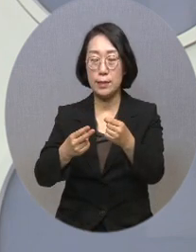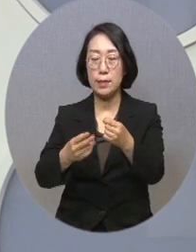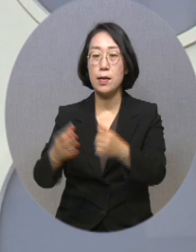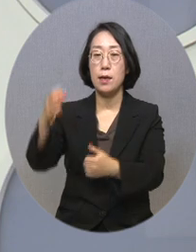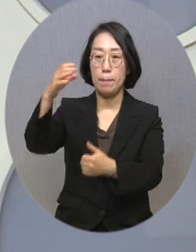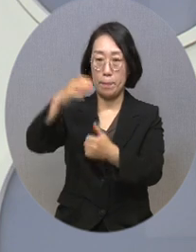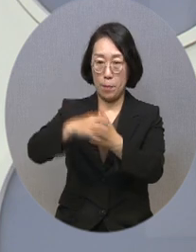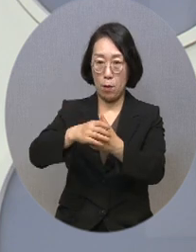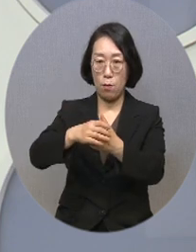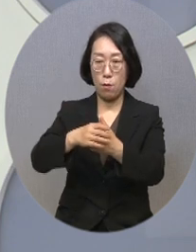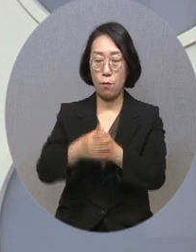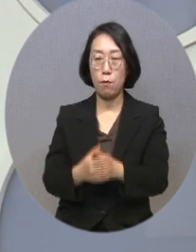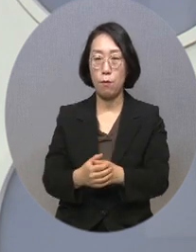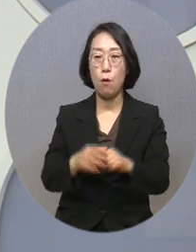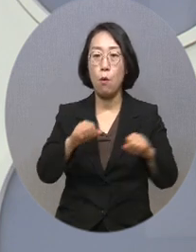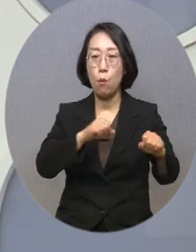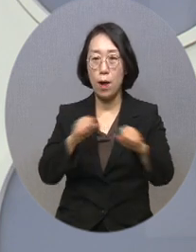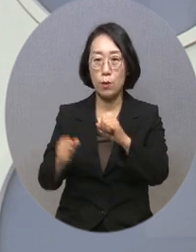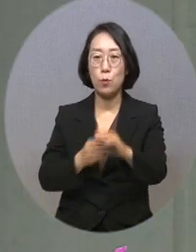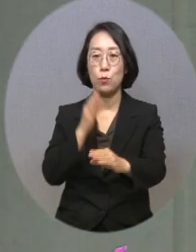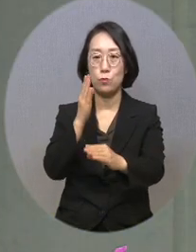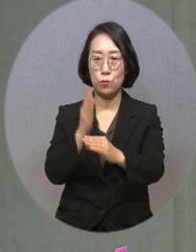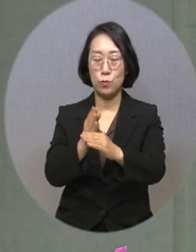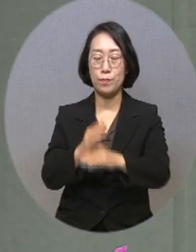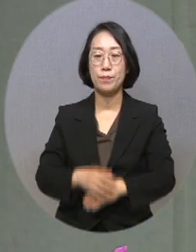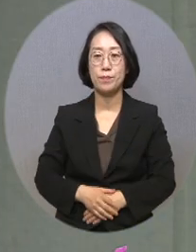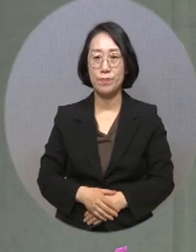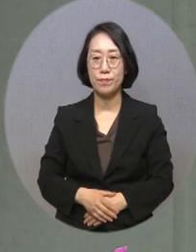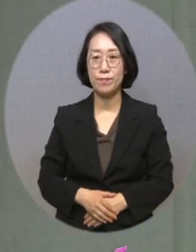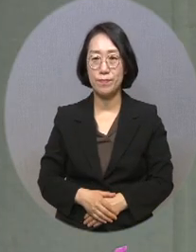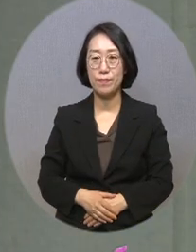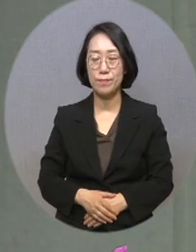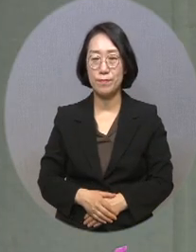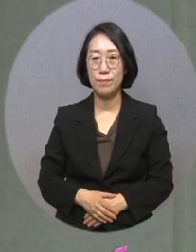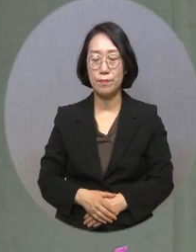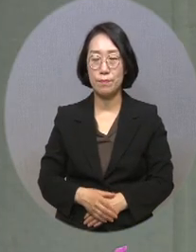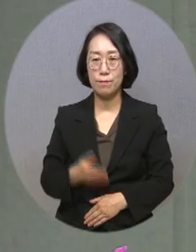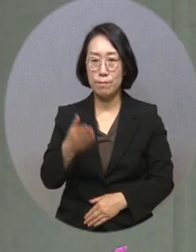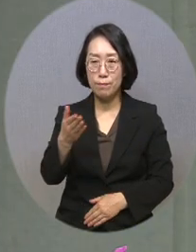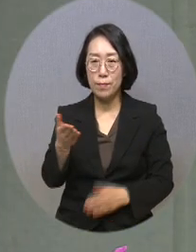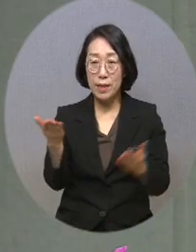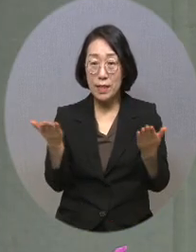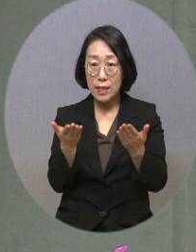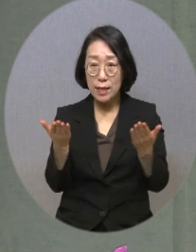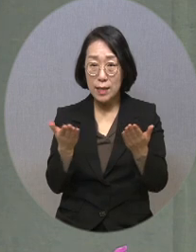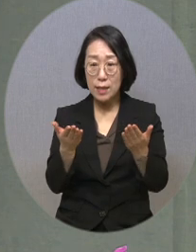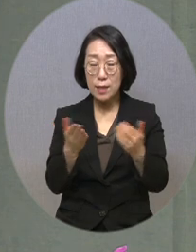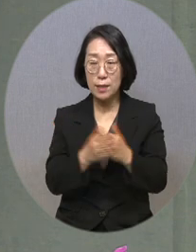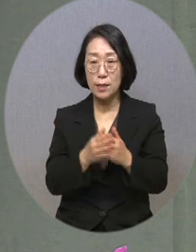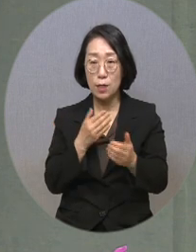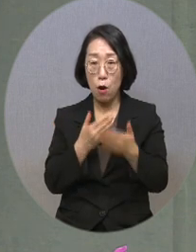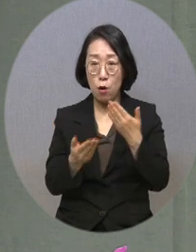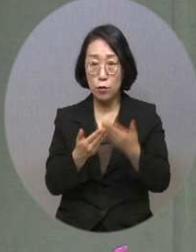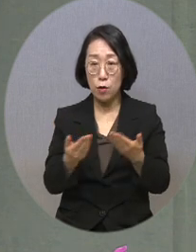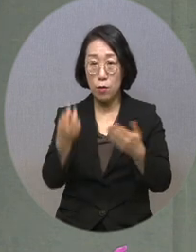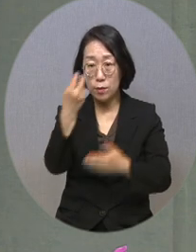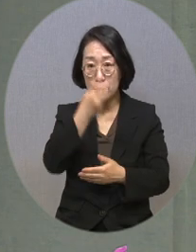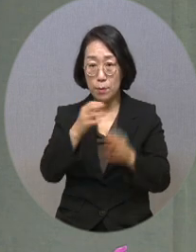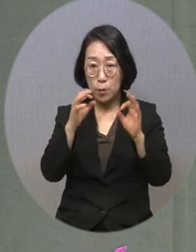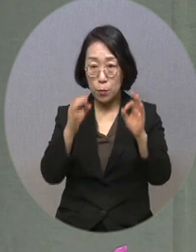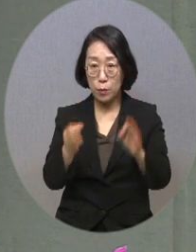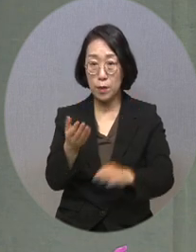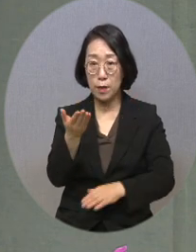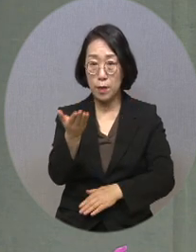세무사 회장으로 우리 한국세무사회를 이끌고 있습니다. 네. 제가 그 이력을 잠시 보니까 네. 우리 저